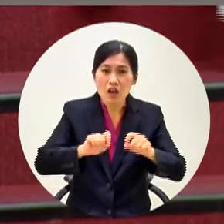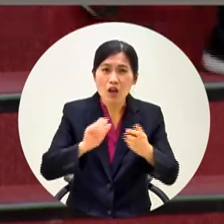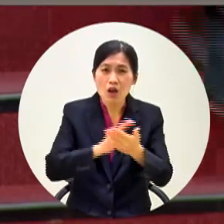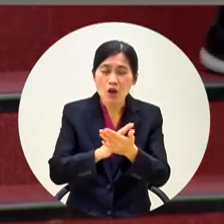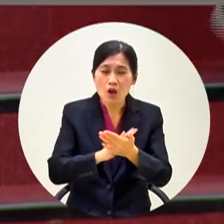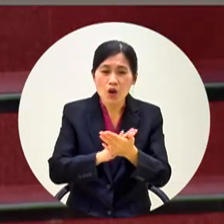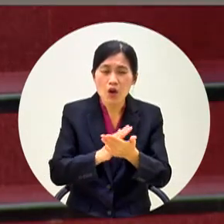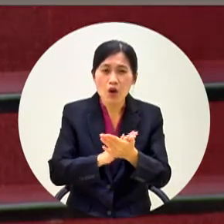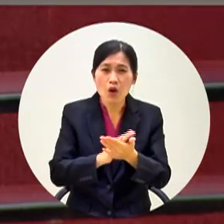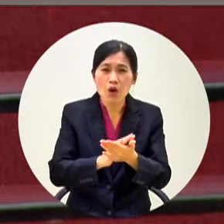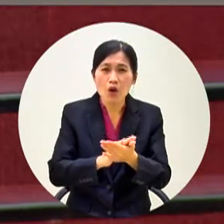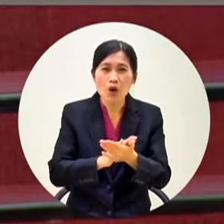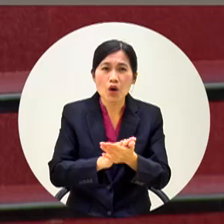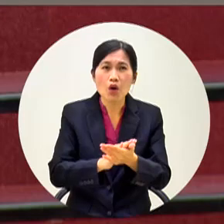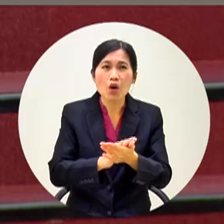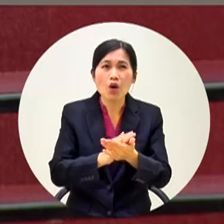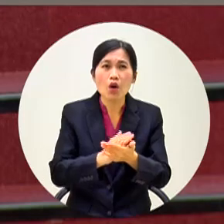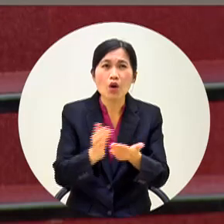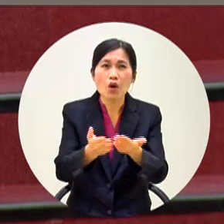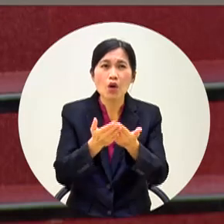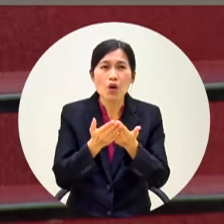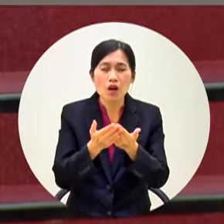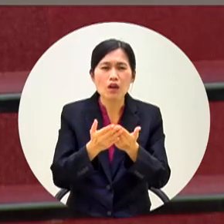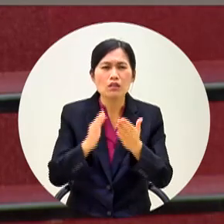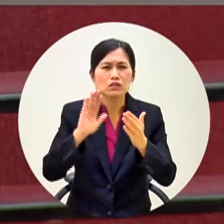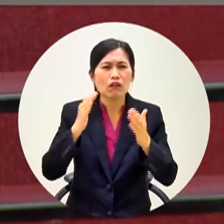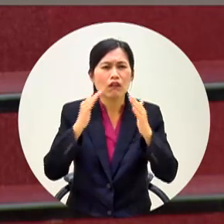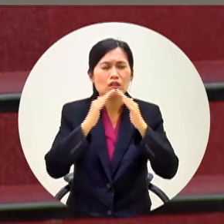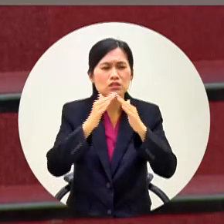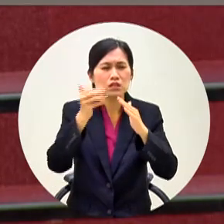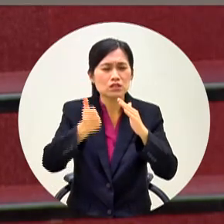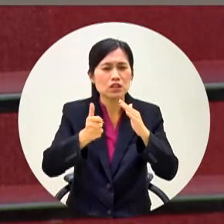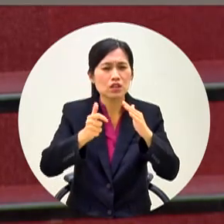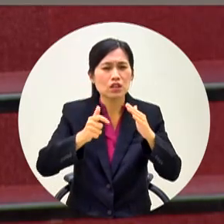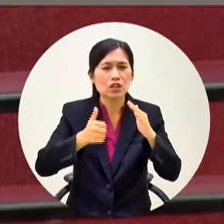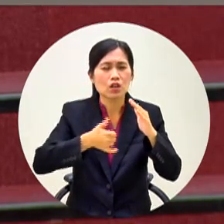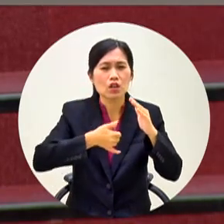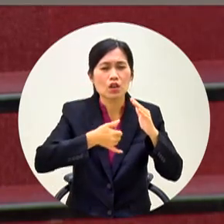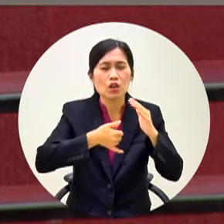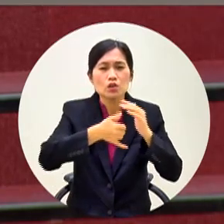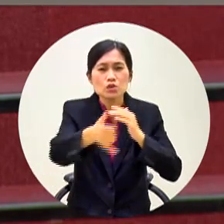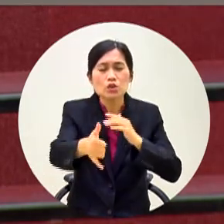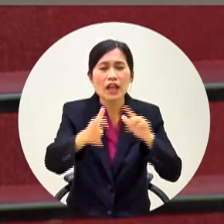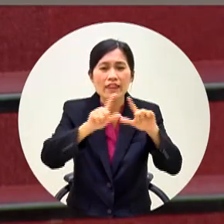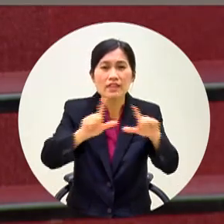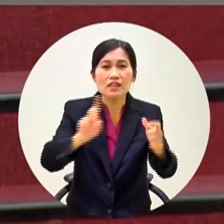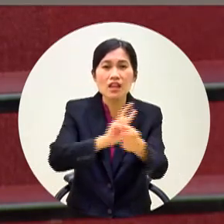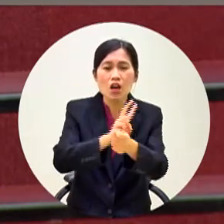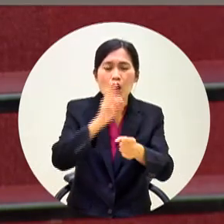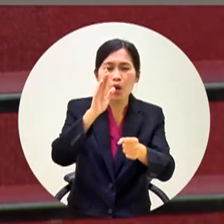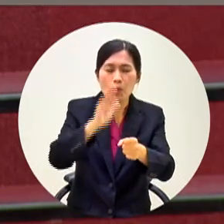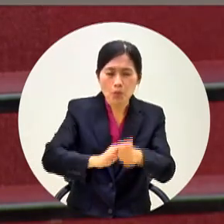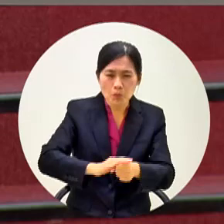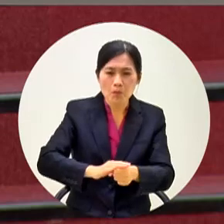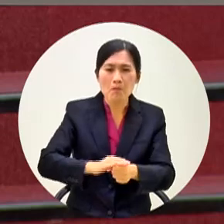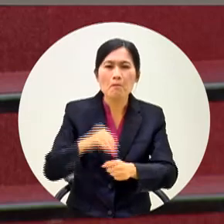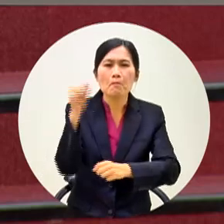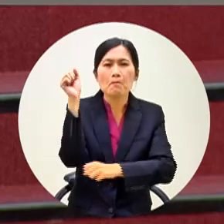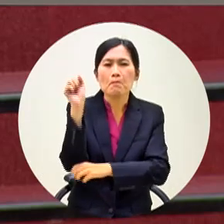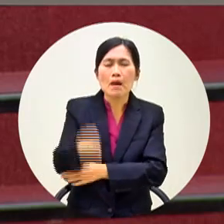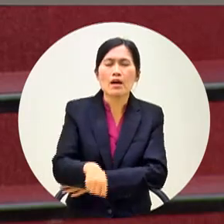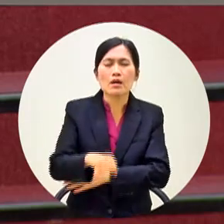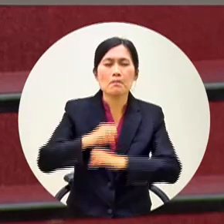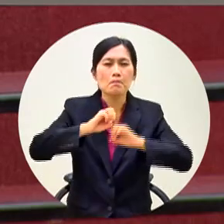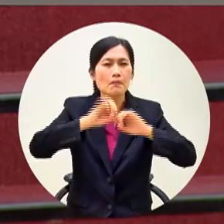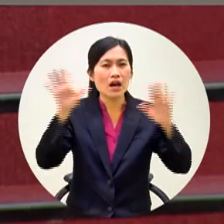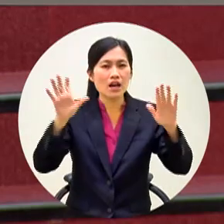有出来，其实市长已经到了这个大林埔去，也下了很多的承诺，但是呢如果没有白纸黑字，